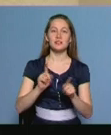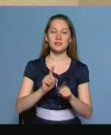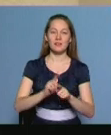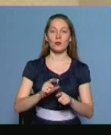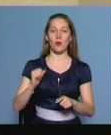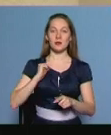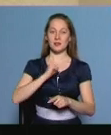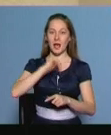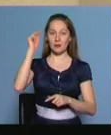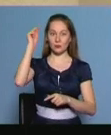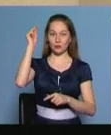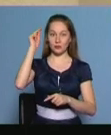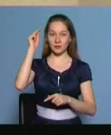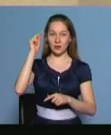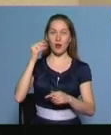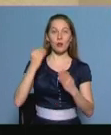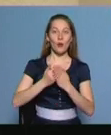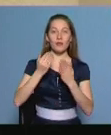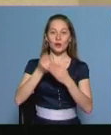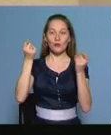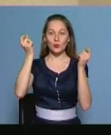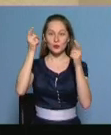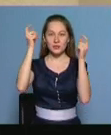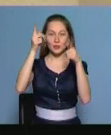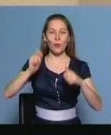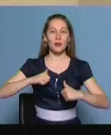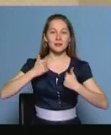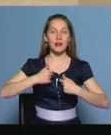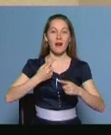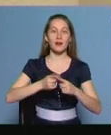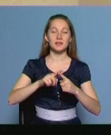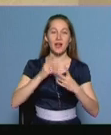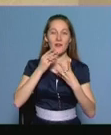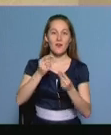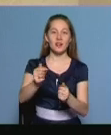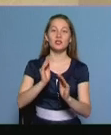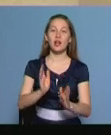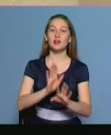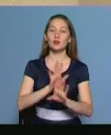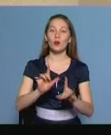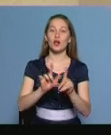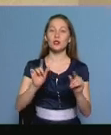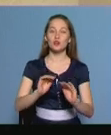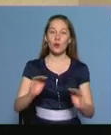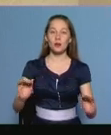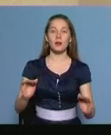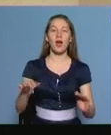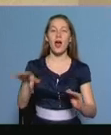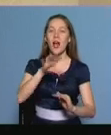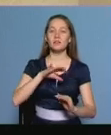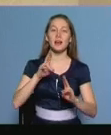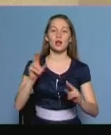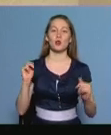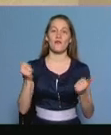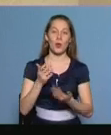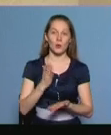есть каждый новый день я узнаю что-то новое, и я стараюсь вовлечь в это не только школьников, но и коллег, друзей, всех, кто меня окружает.